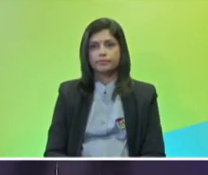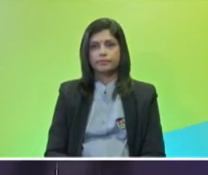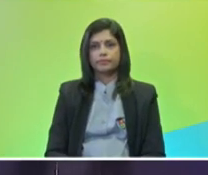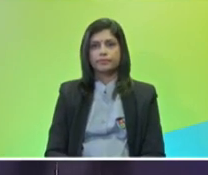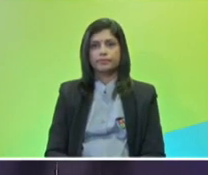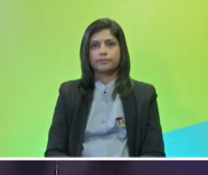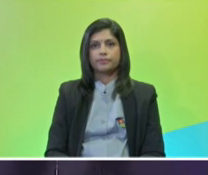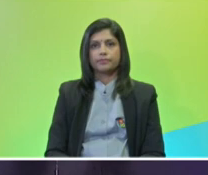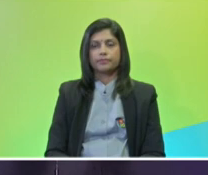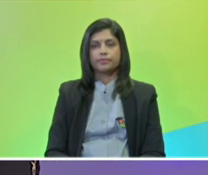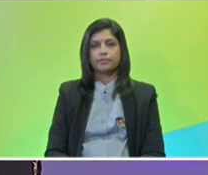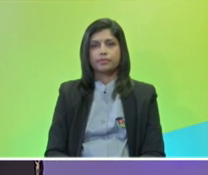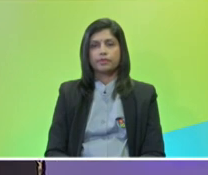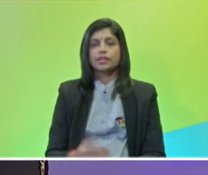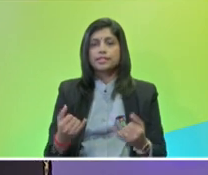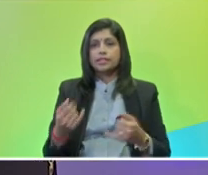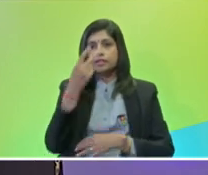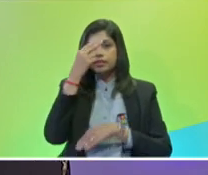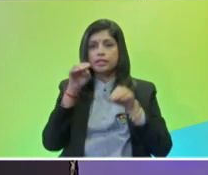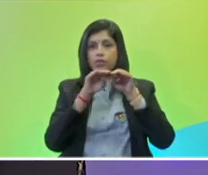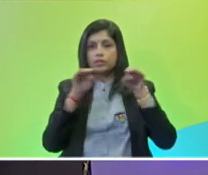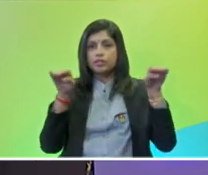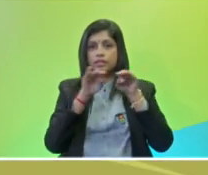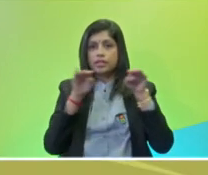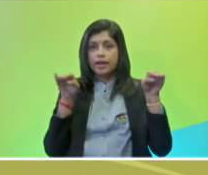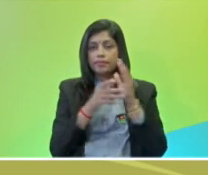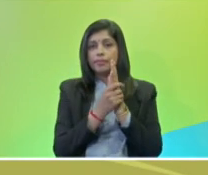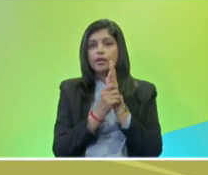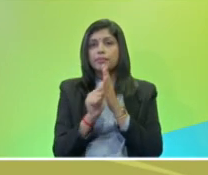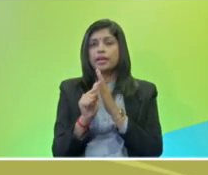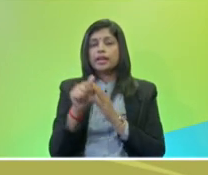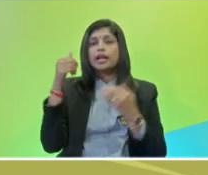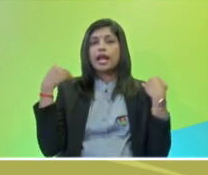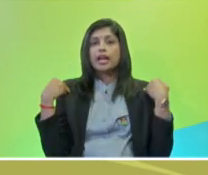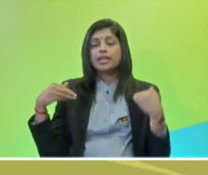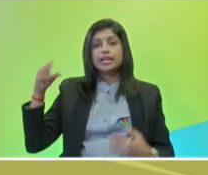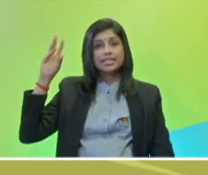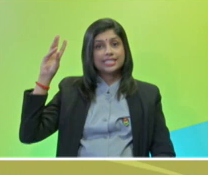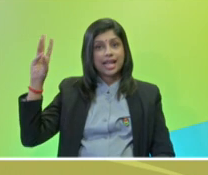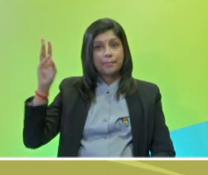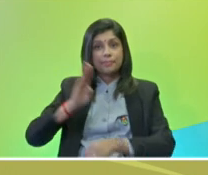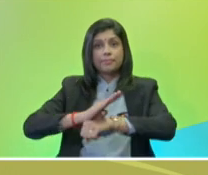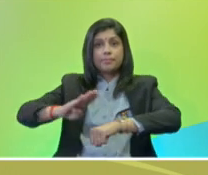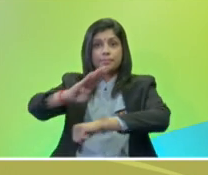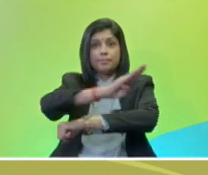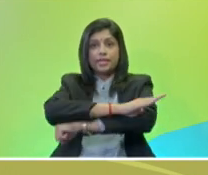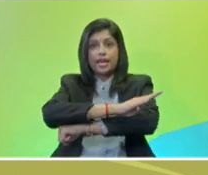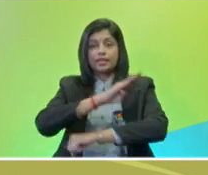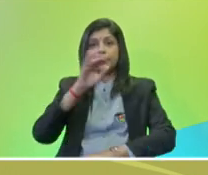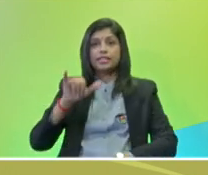tahap kemahiran dekat situ ada satu dua tiga empat lima enam ada 6 bidang yang